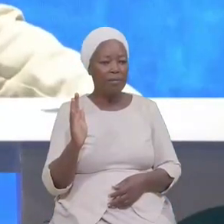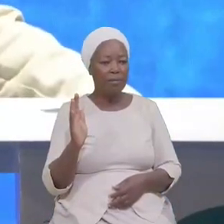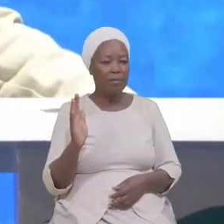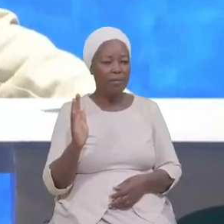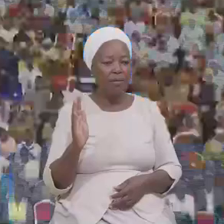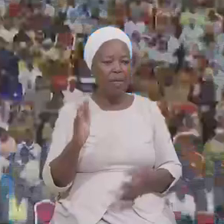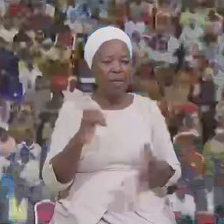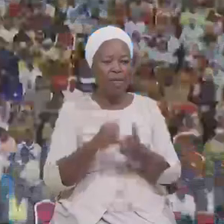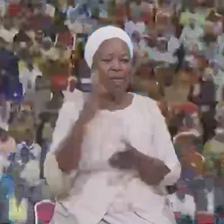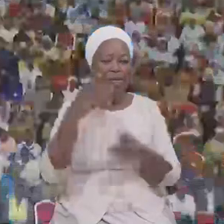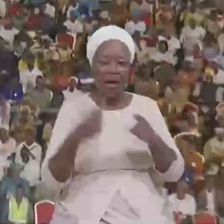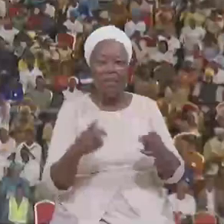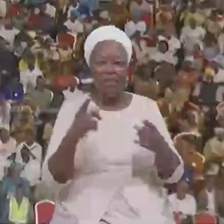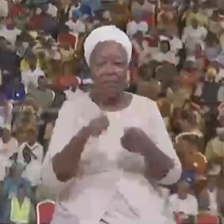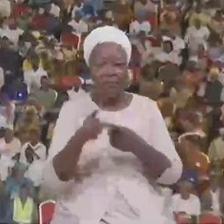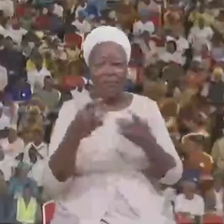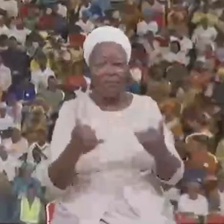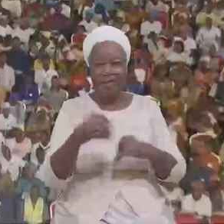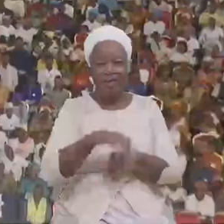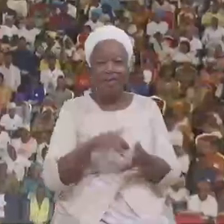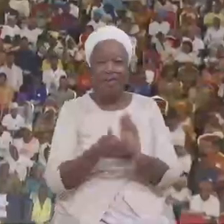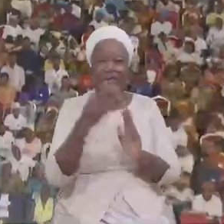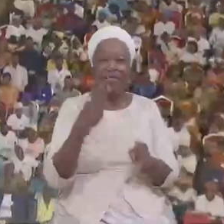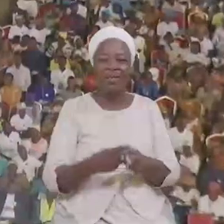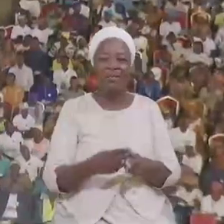Ça va t'arriver ce soir.